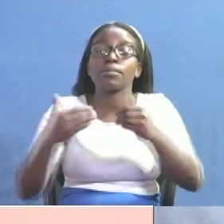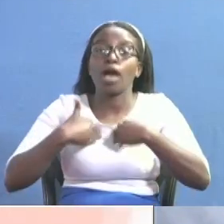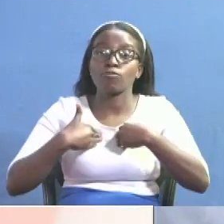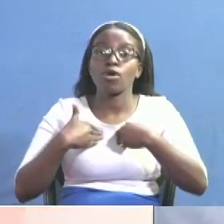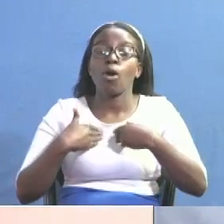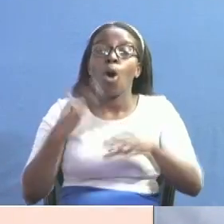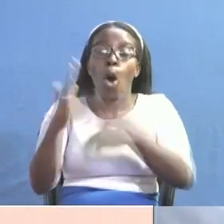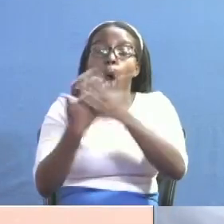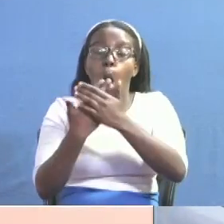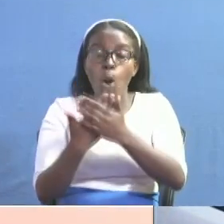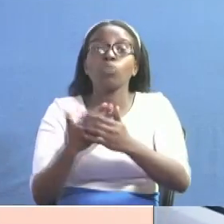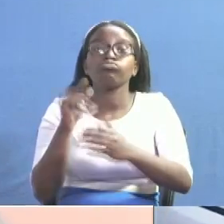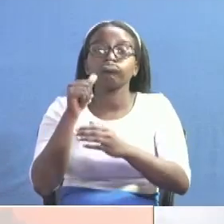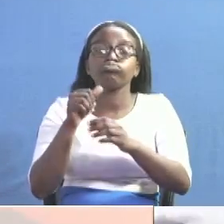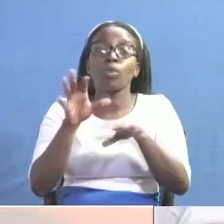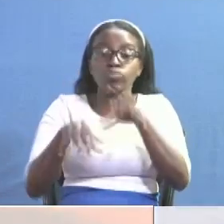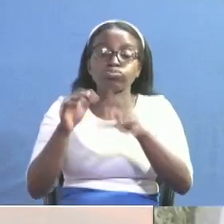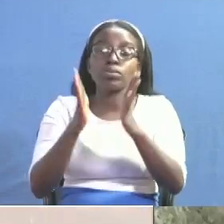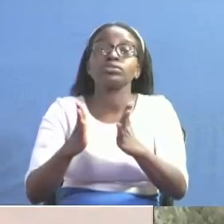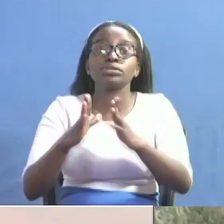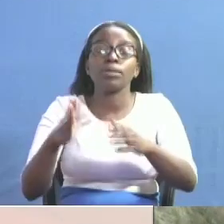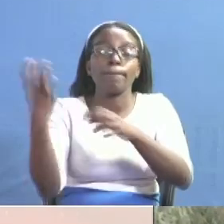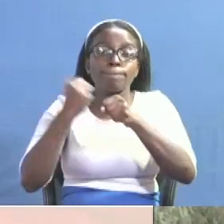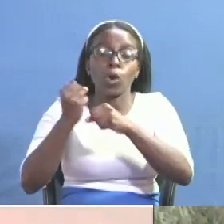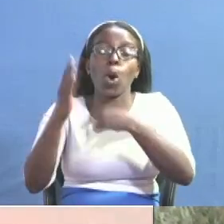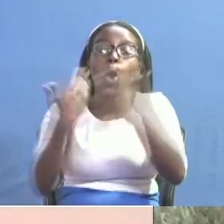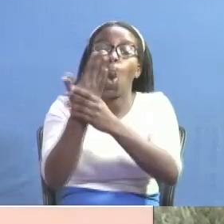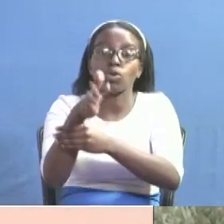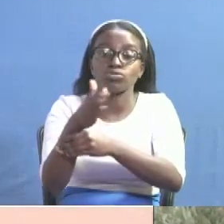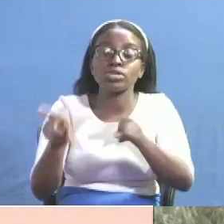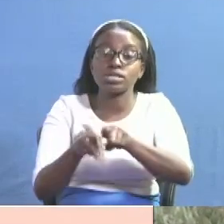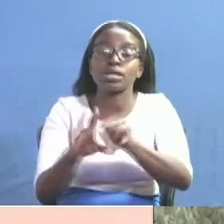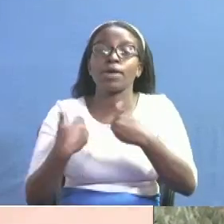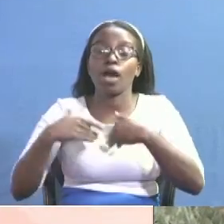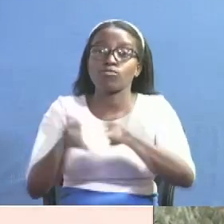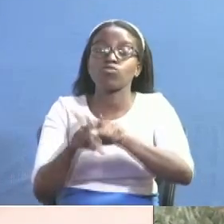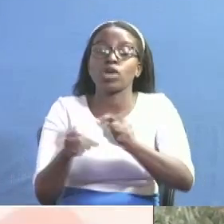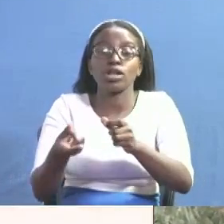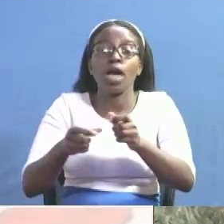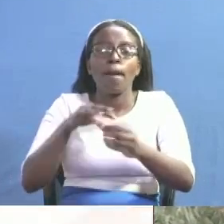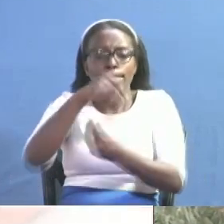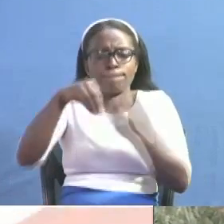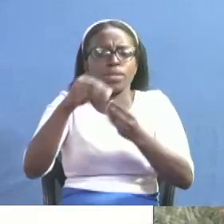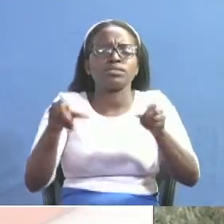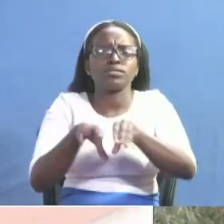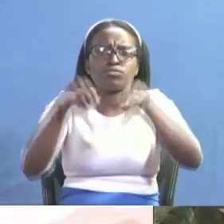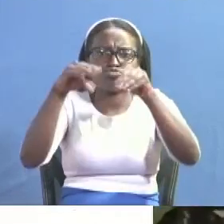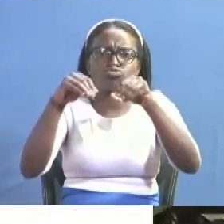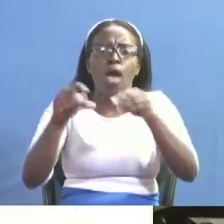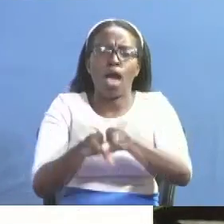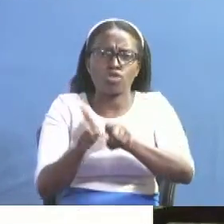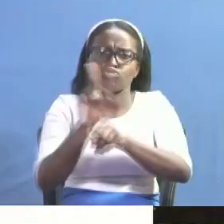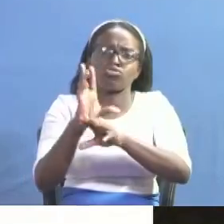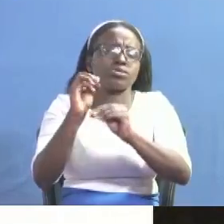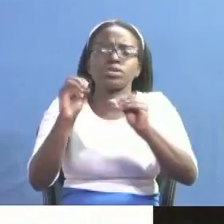kutumia mbinu za kisasa za ufugaji wa samaki kama vile mifumo inayozingatia mchanganyiko wa kilimo usiotumia udongo na ufugaji wa